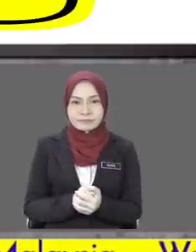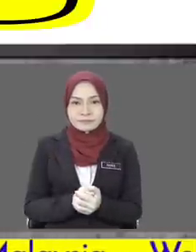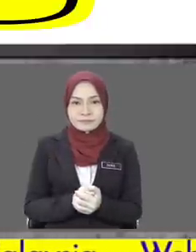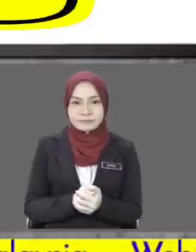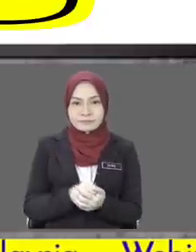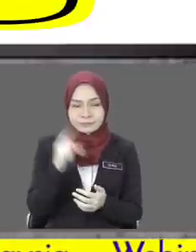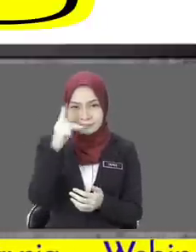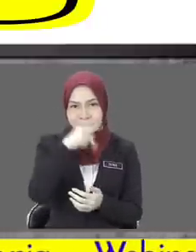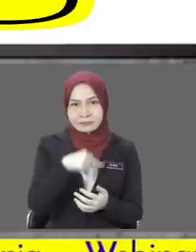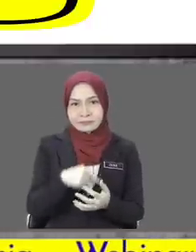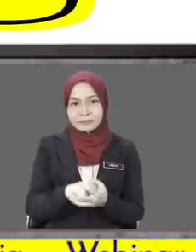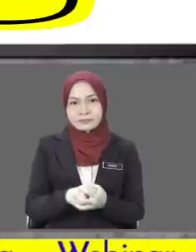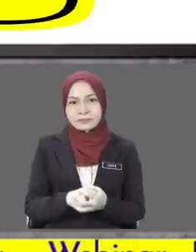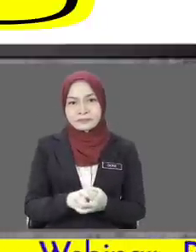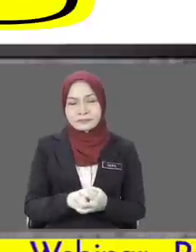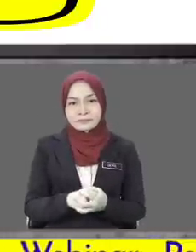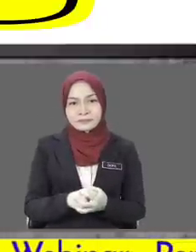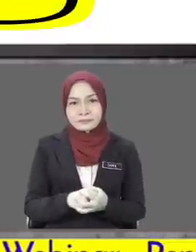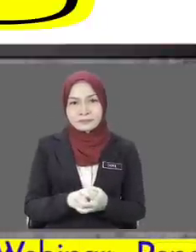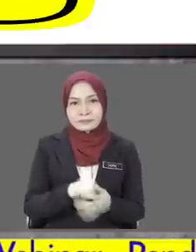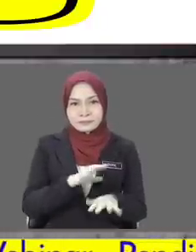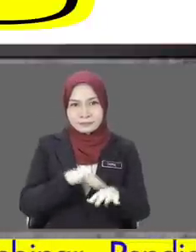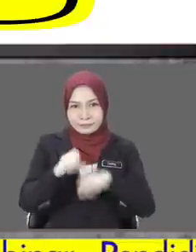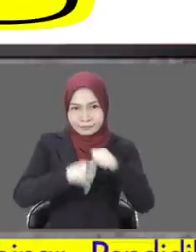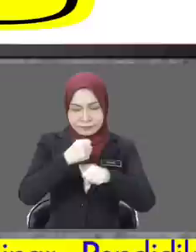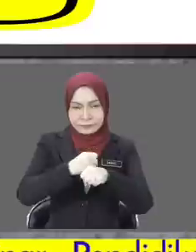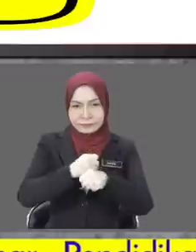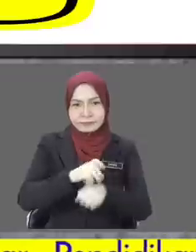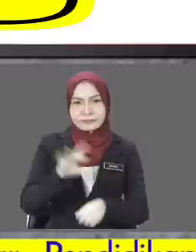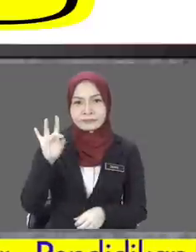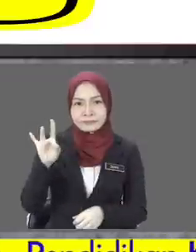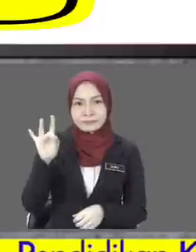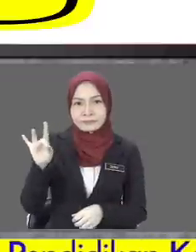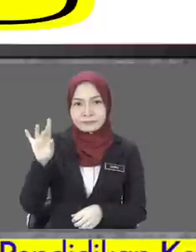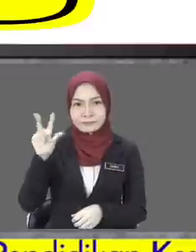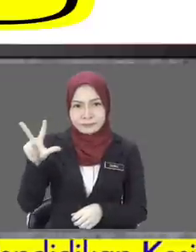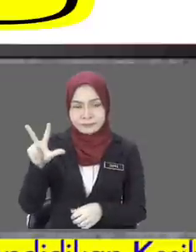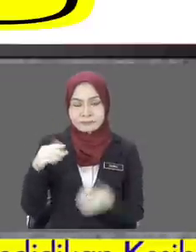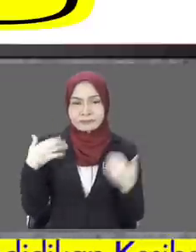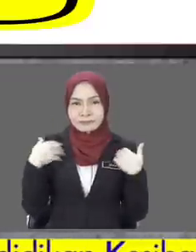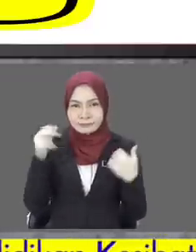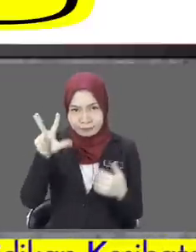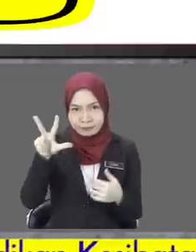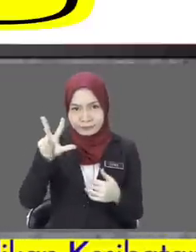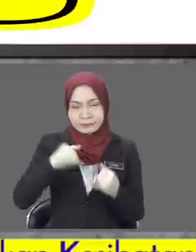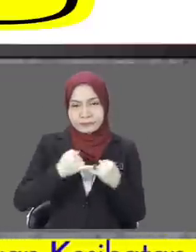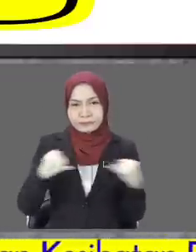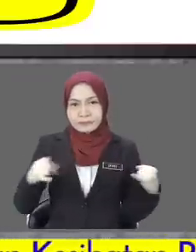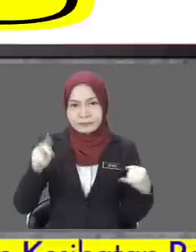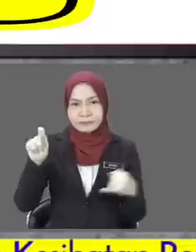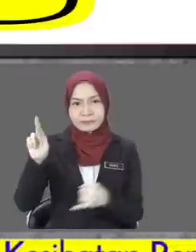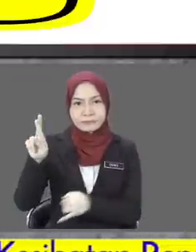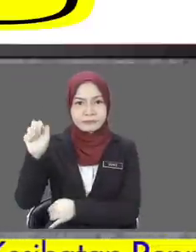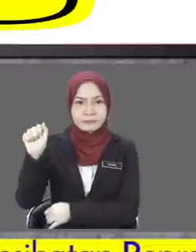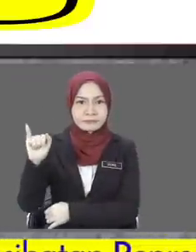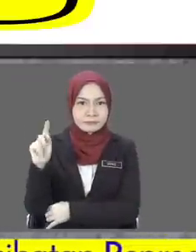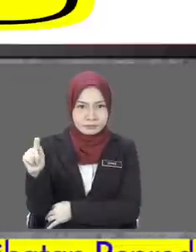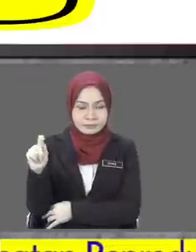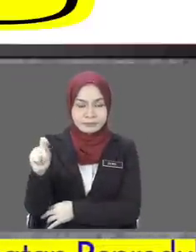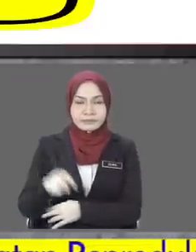tahun 1993 Terdapat tiga jenis yang menggambarkan